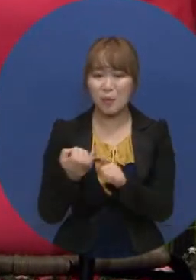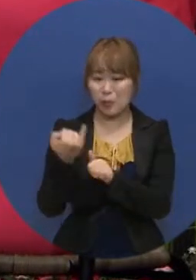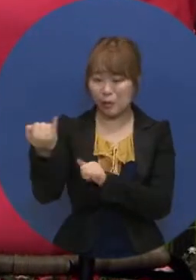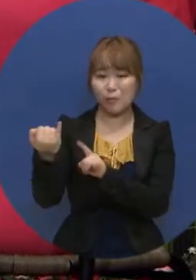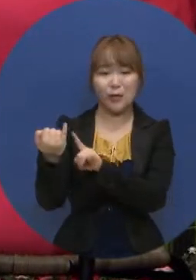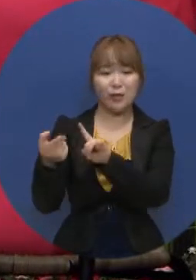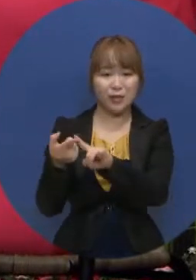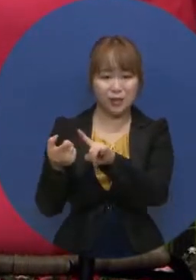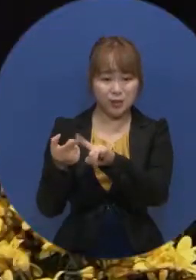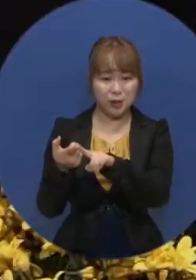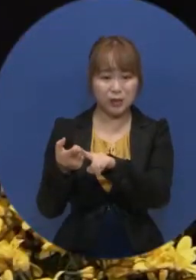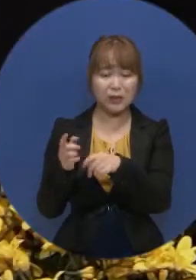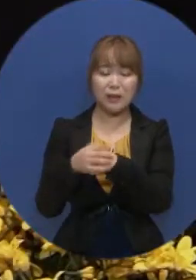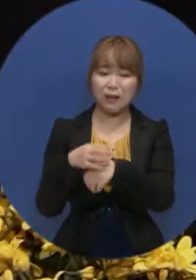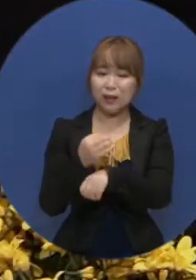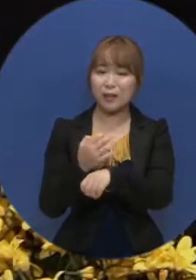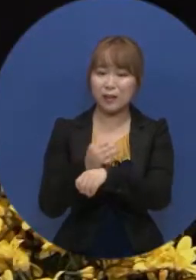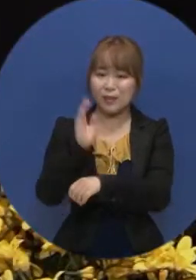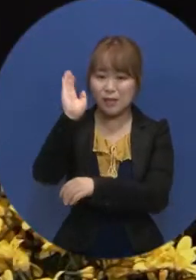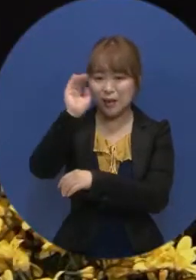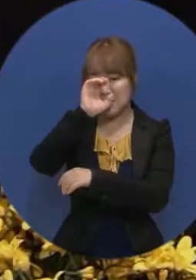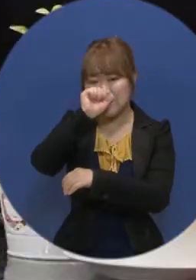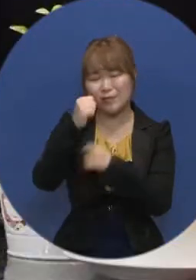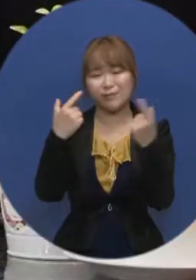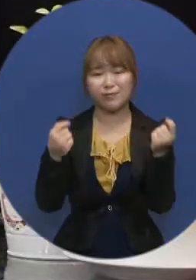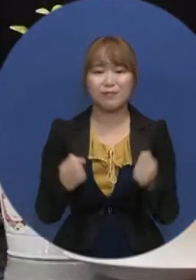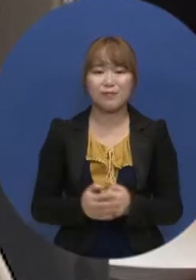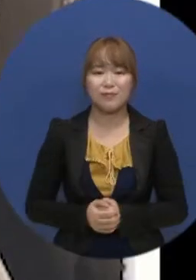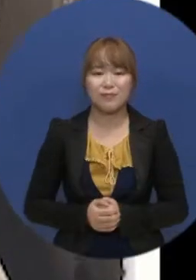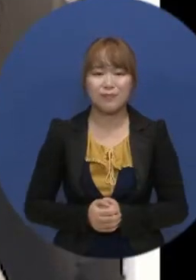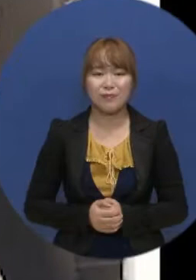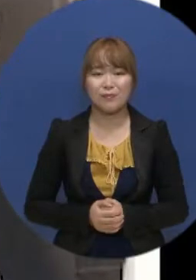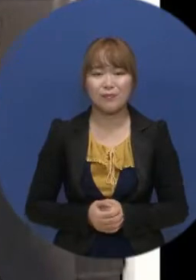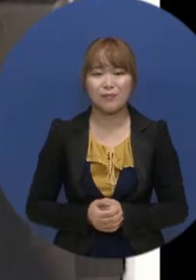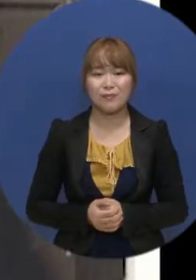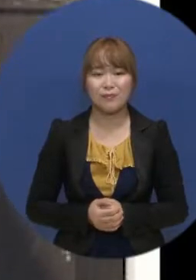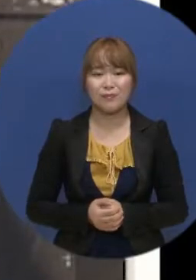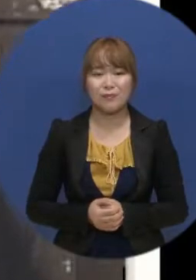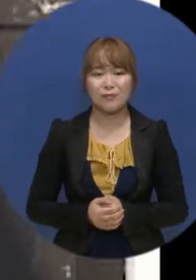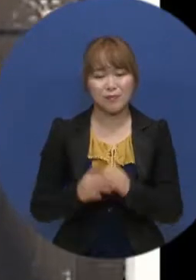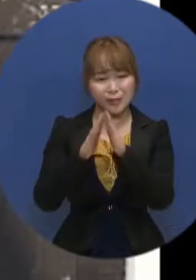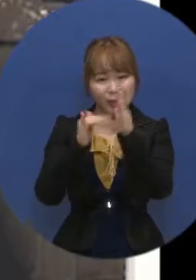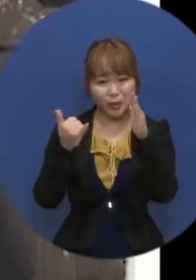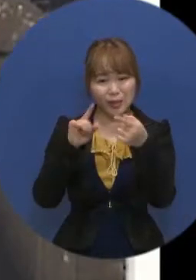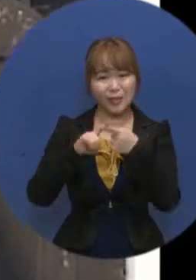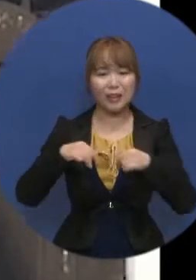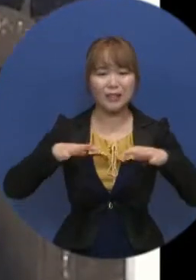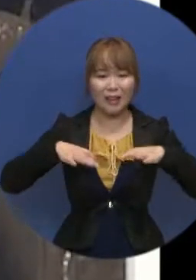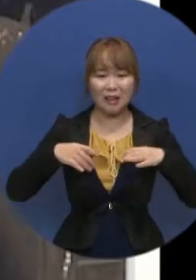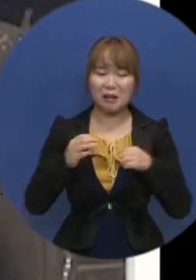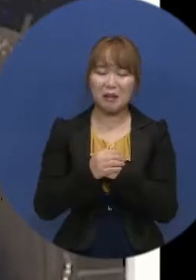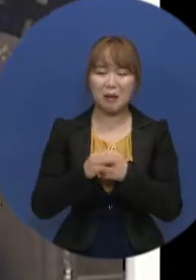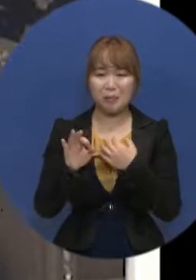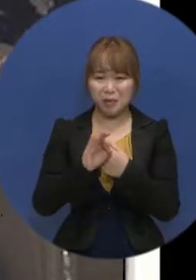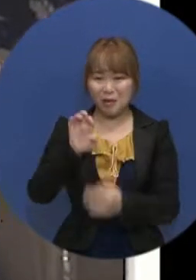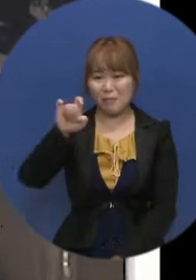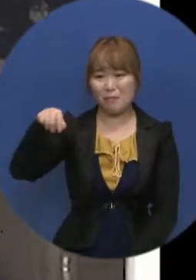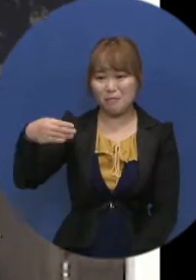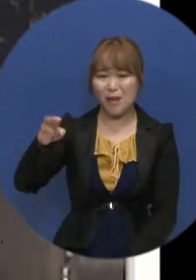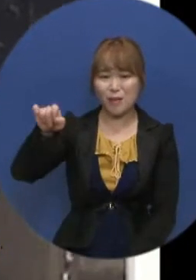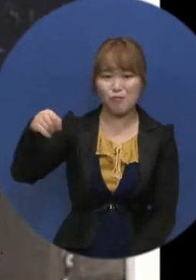네. 대해서 네. 잠깐 이렇게 말씀해 주셨으면 좋겠습니다. 그 가족 자랑은 뭐 네. 팔붙이라고 그러는데